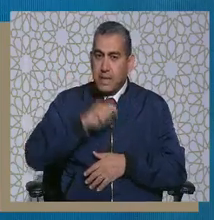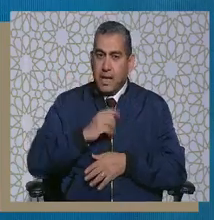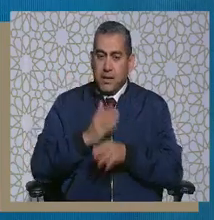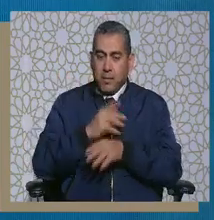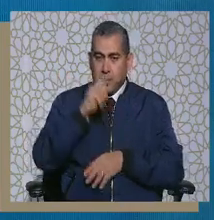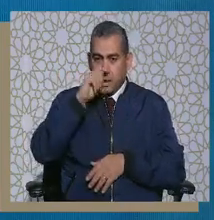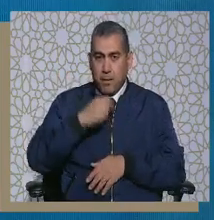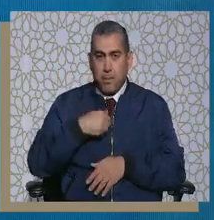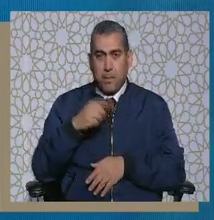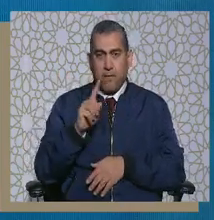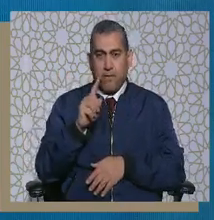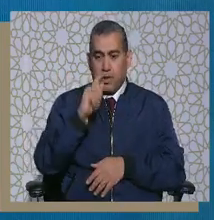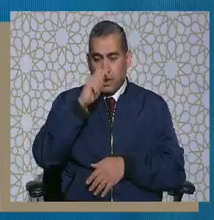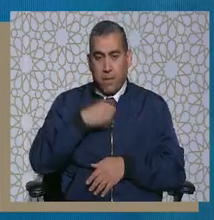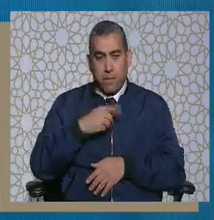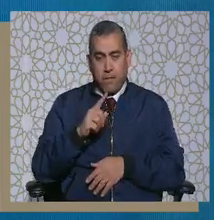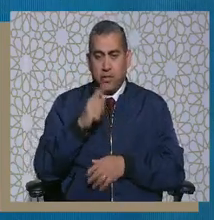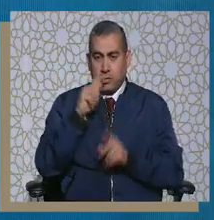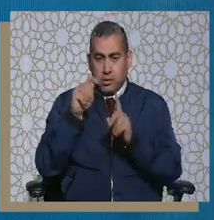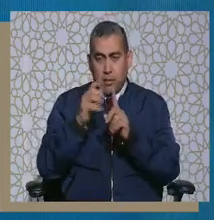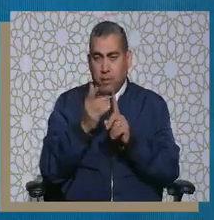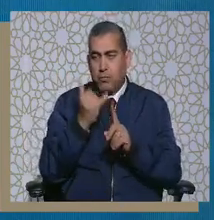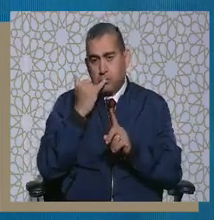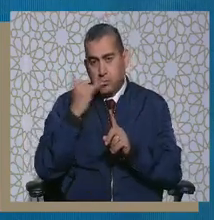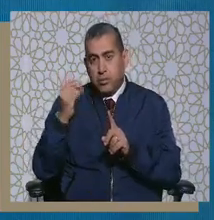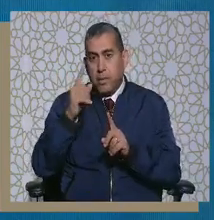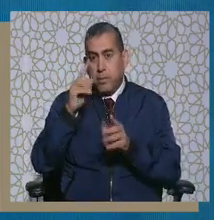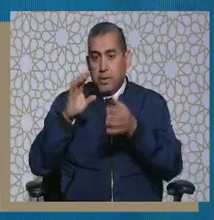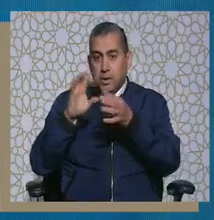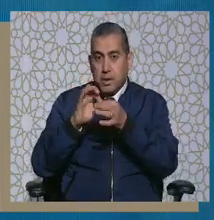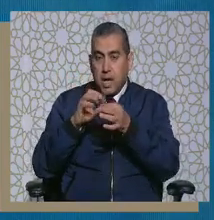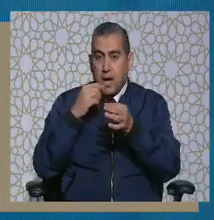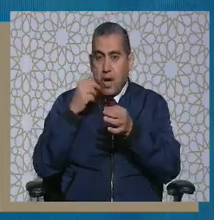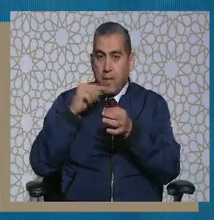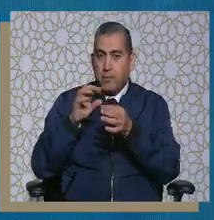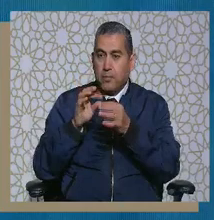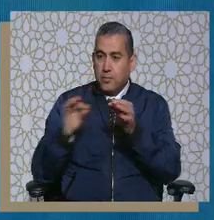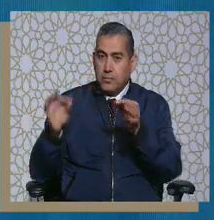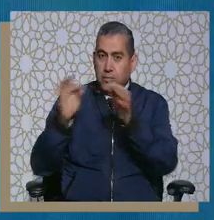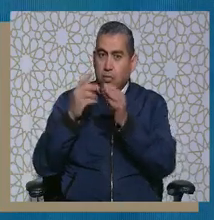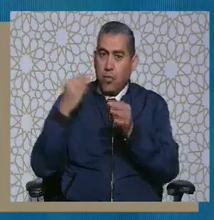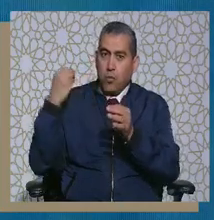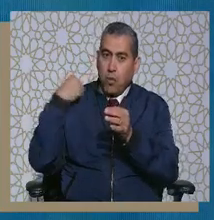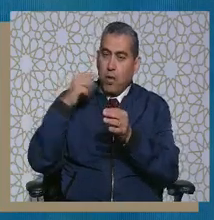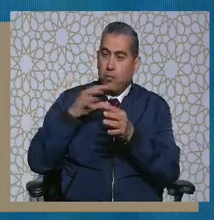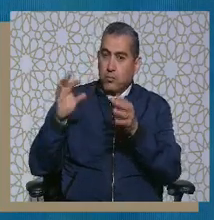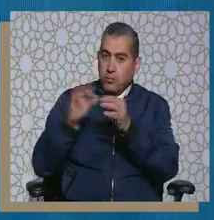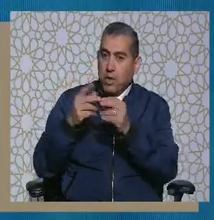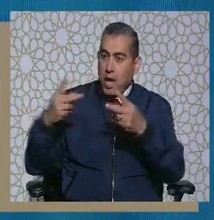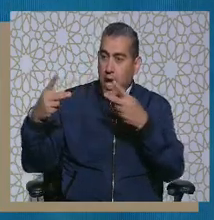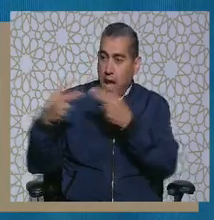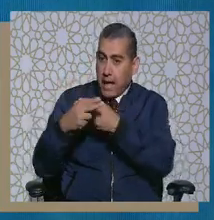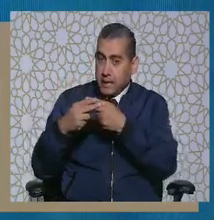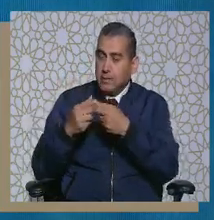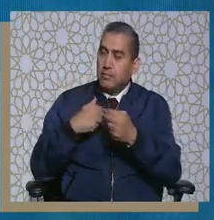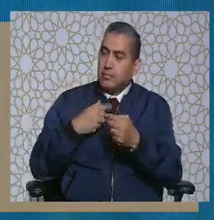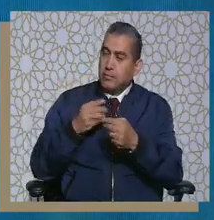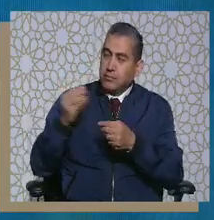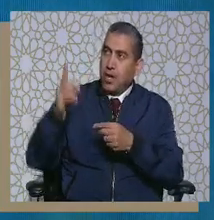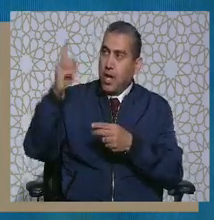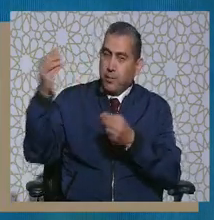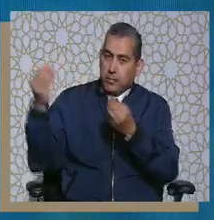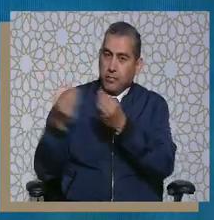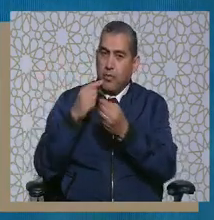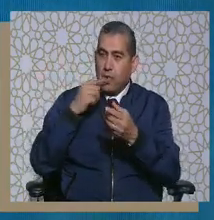لا يعود عليك بالضر بس ليس الواصل بالمكافئ ولكن الواصل من اذا قطعت رحمه وصلها